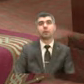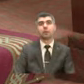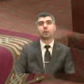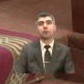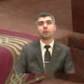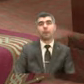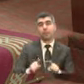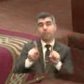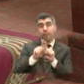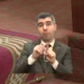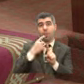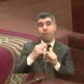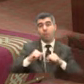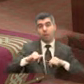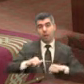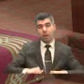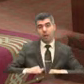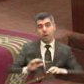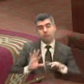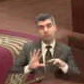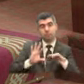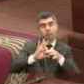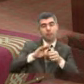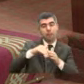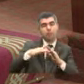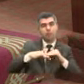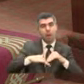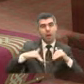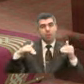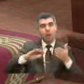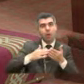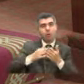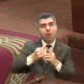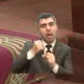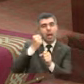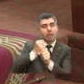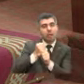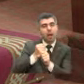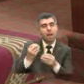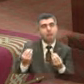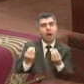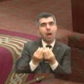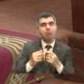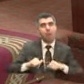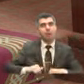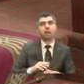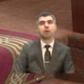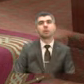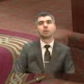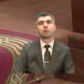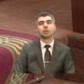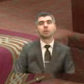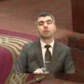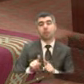خبر من الوزارة المكلفة بالعلاقة مع البرلمان التي تنظم العمل البرلماني مع الوزارة. عندي